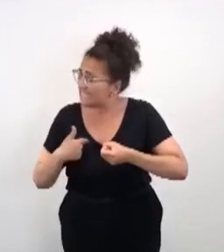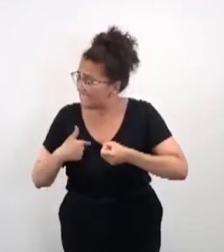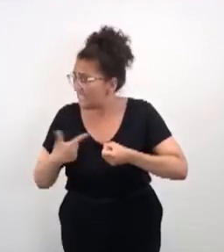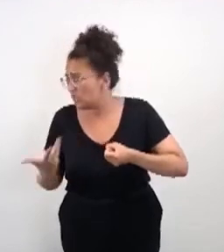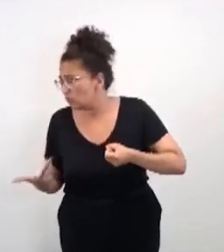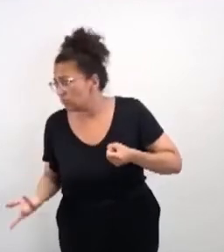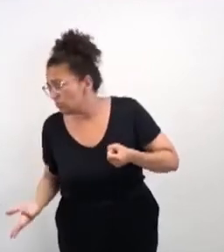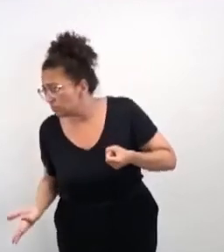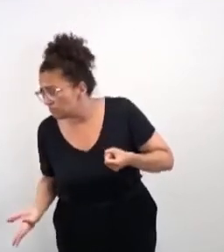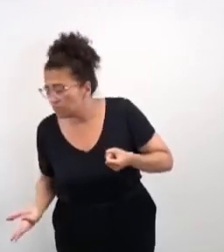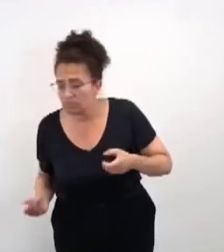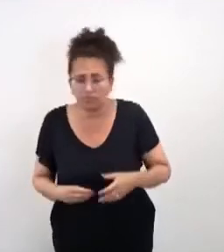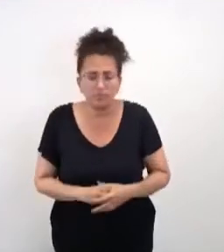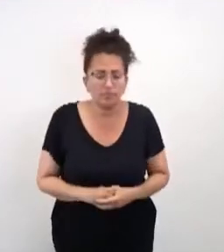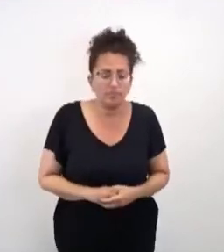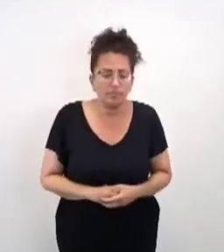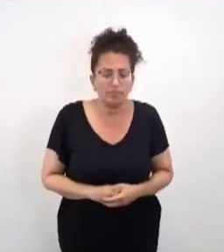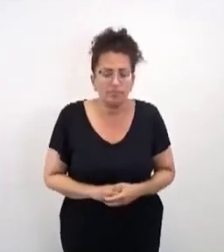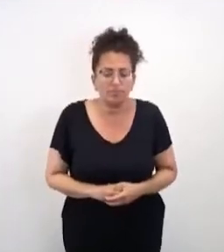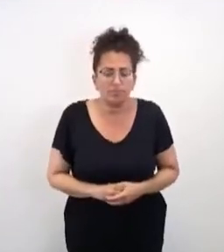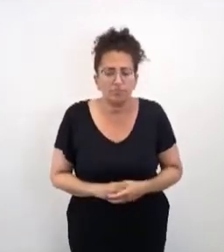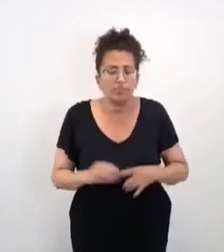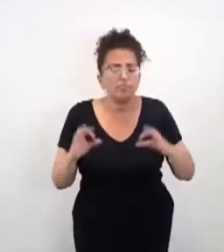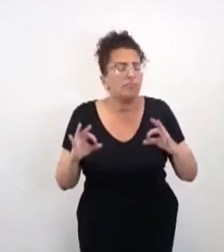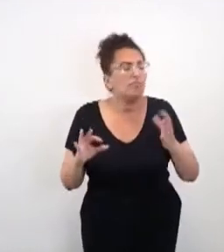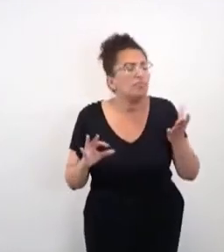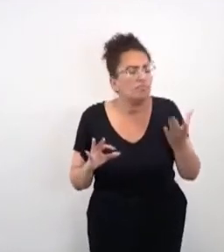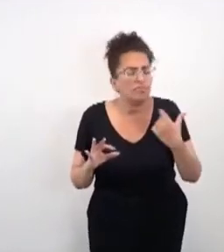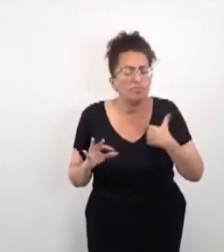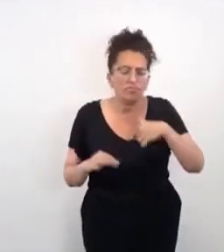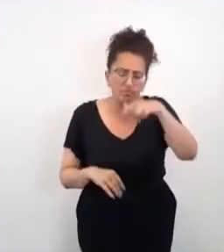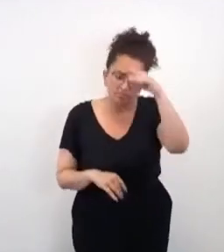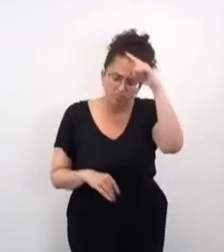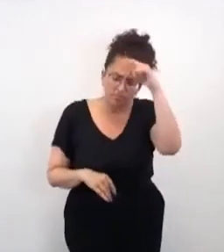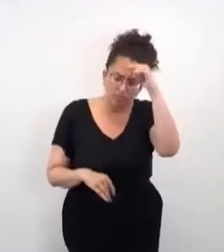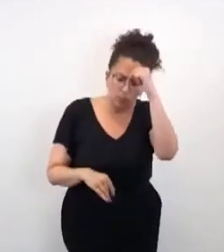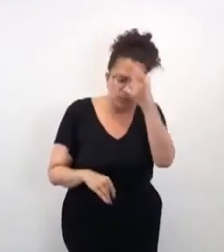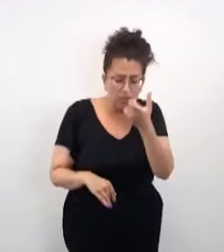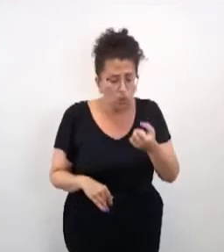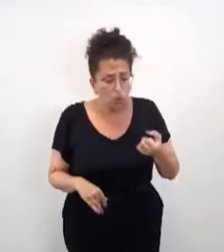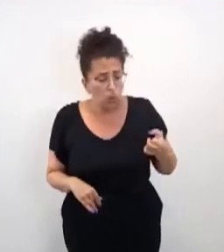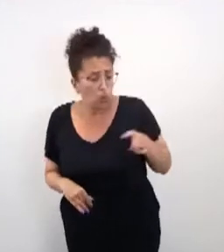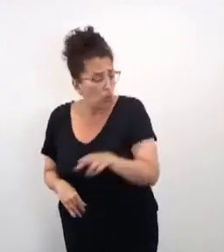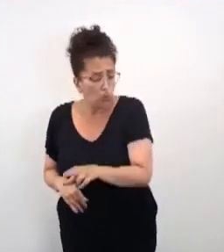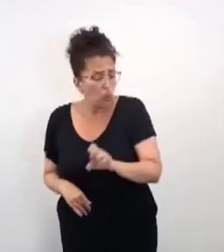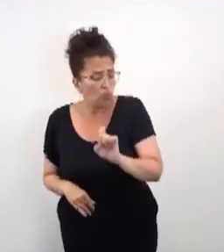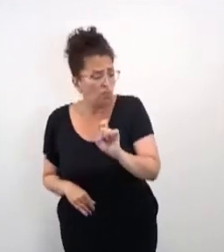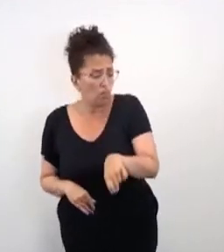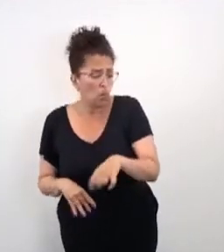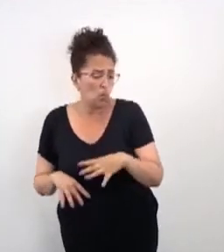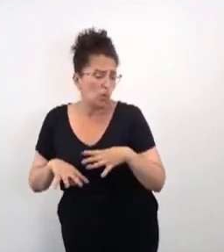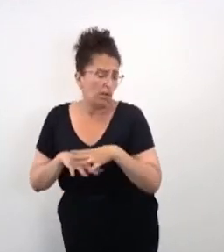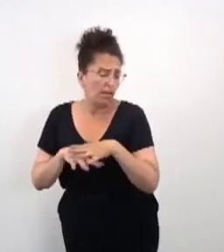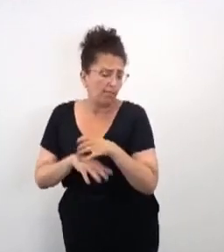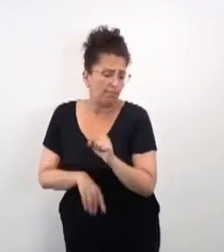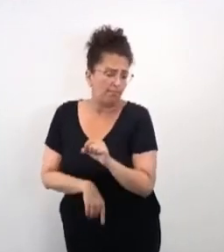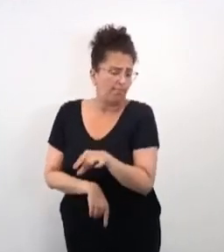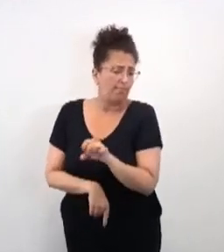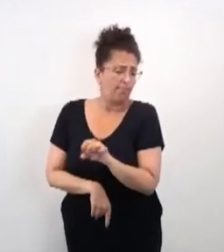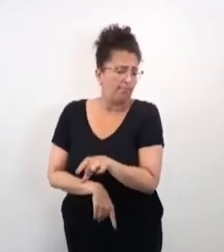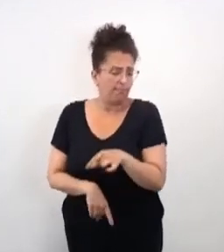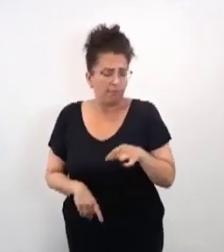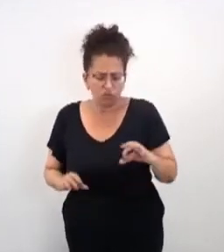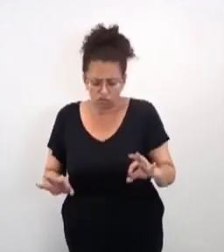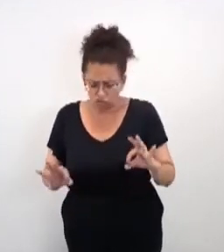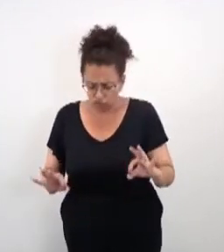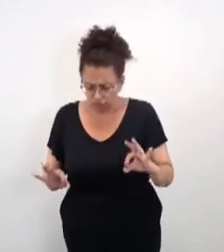allez-y, justement, c'est court. À propos du quartier de reconquête républicaine, je rappelle d'ailleurs que, monsieur le maire, vous aviez, en évoquant